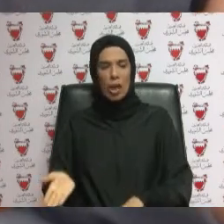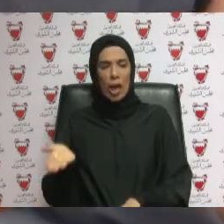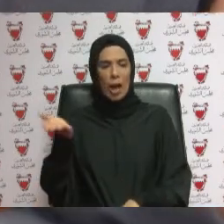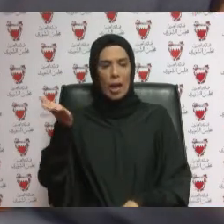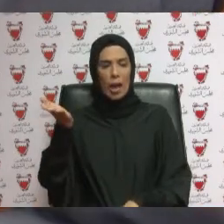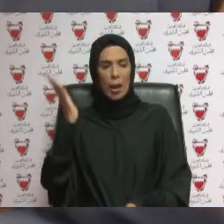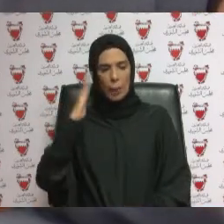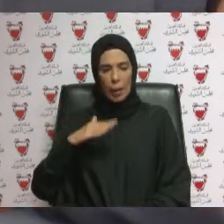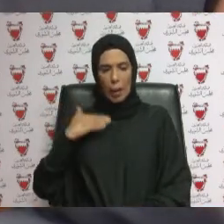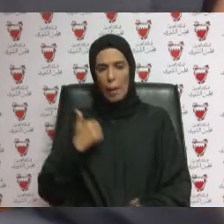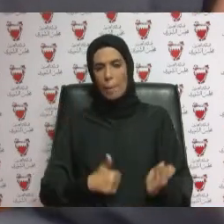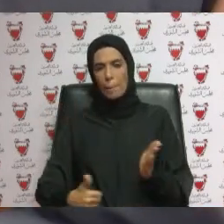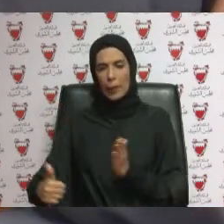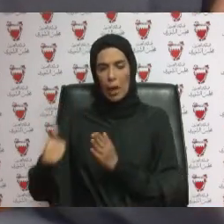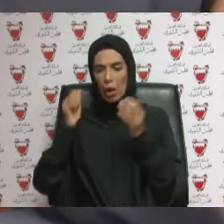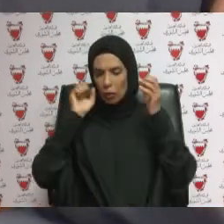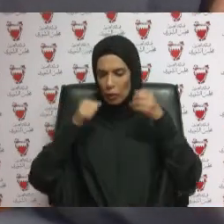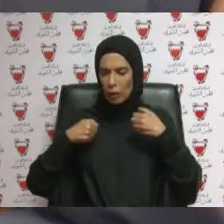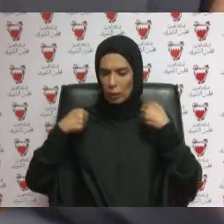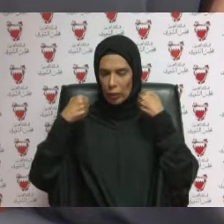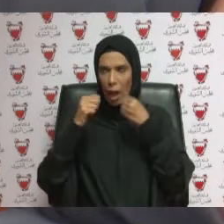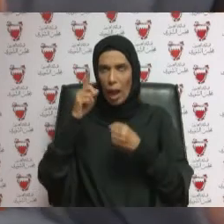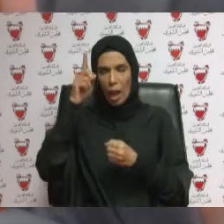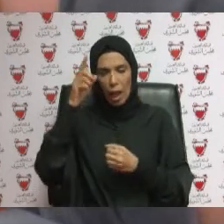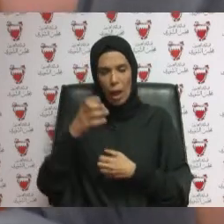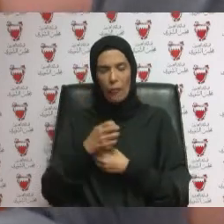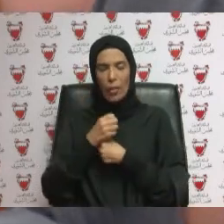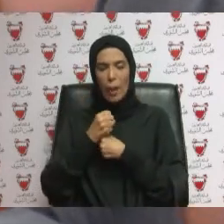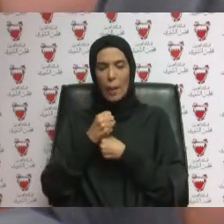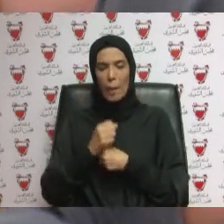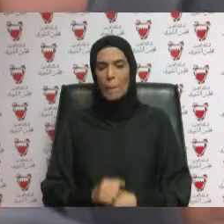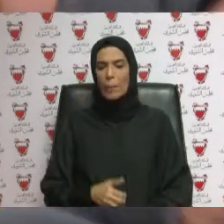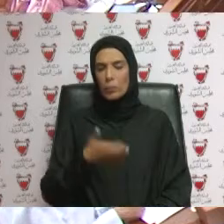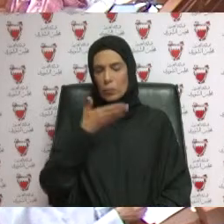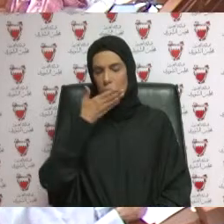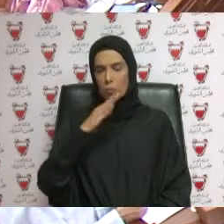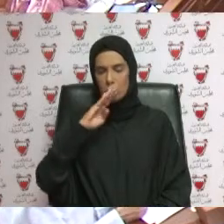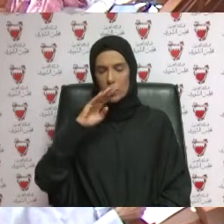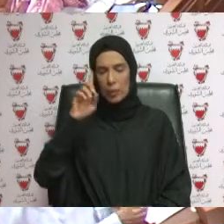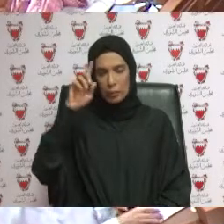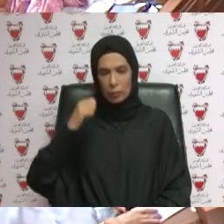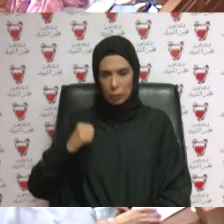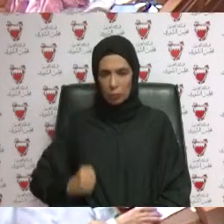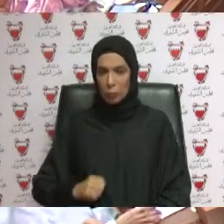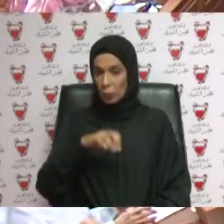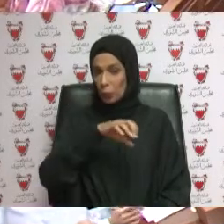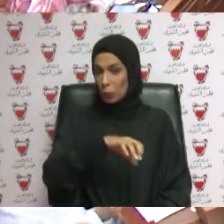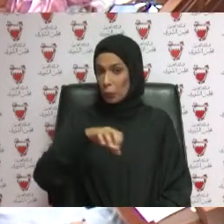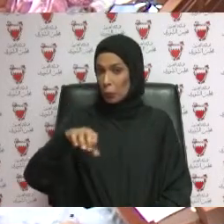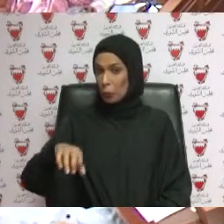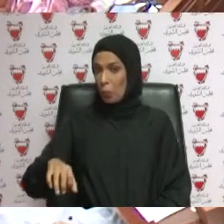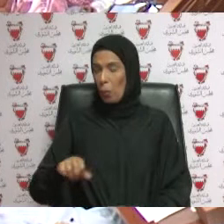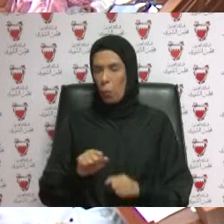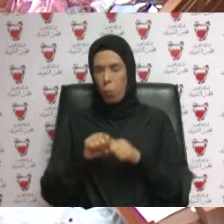الملكي الأميرة سميقة بنت إبراهيم آل خليفة الله يحفظها. فلله الحمد البحرين انتقلت بشكل فعلي